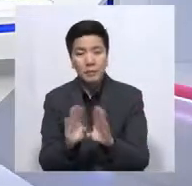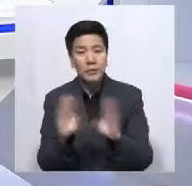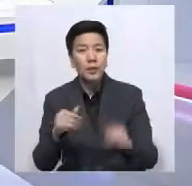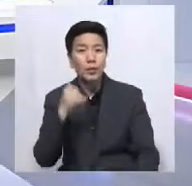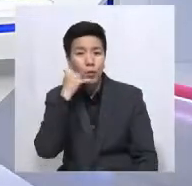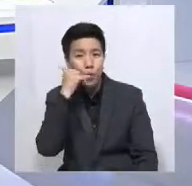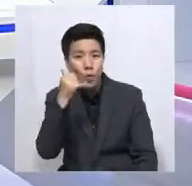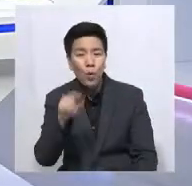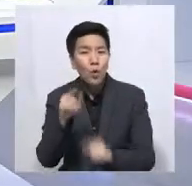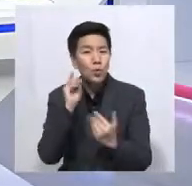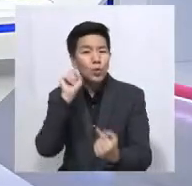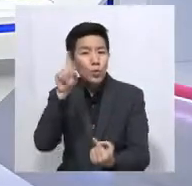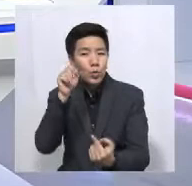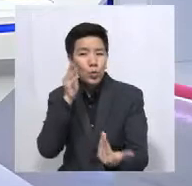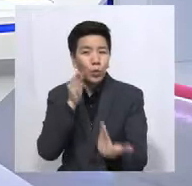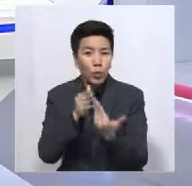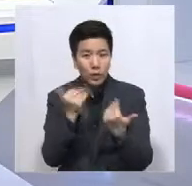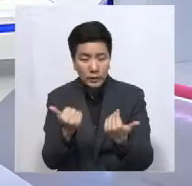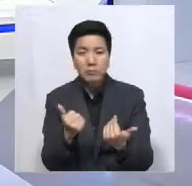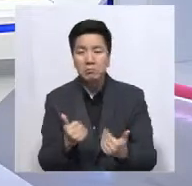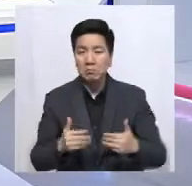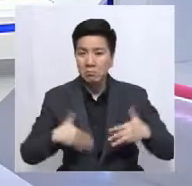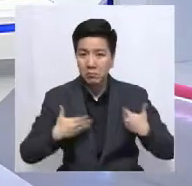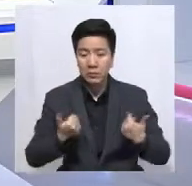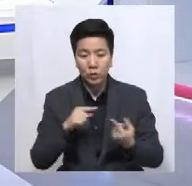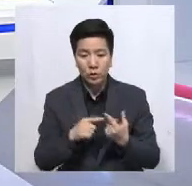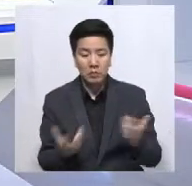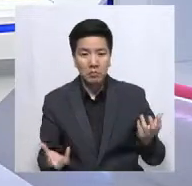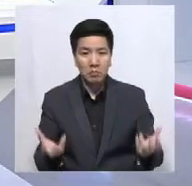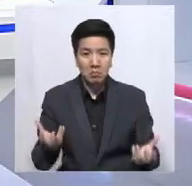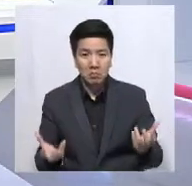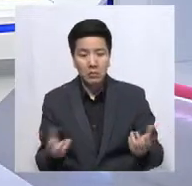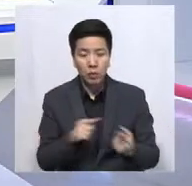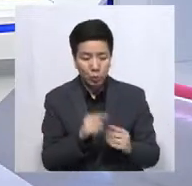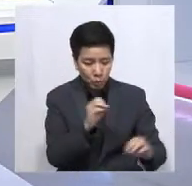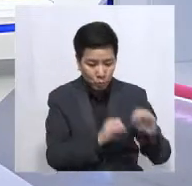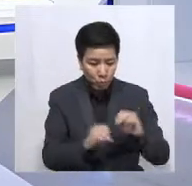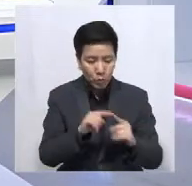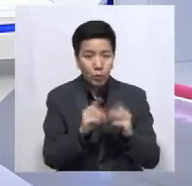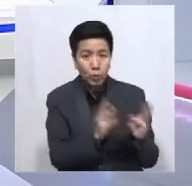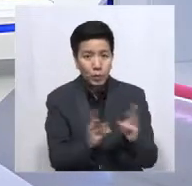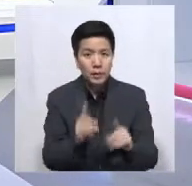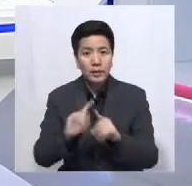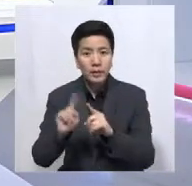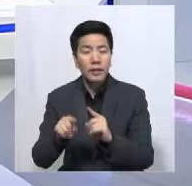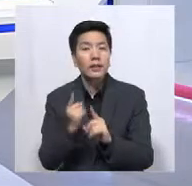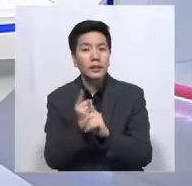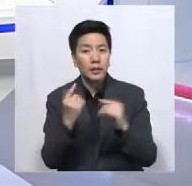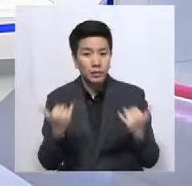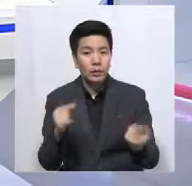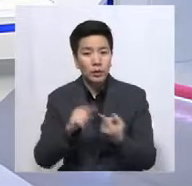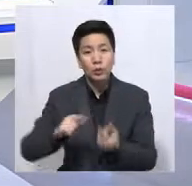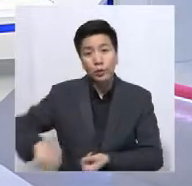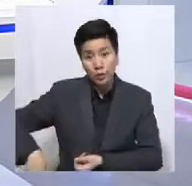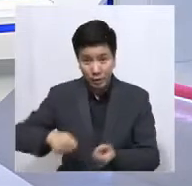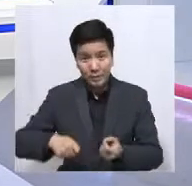วสายตรงไทยนิยมคึกคักจริงๆค่ะวันนี ้ก็วันนี้ที่ประชุมครม.เองน่าจะให้น้ำหนักไปที่เรื่องของความปลอดภัยแล้วก็มาตรการต่างๆที่จะออกมาในช่วง